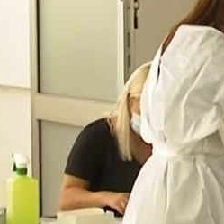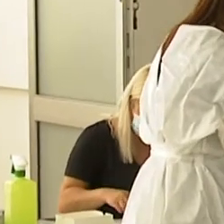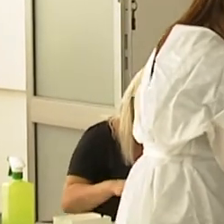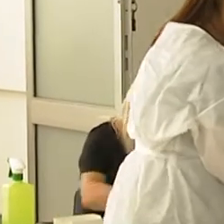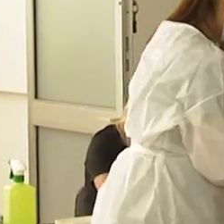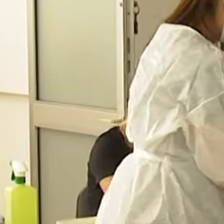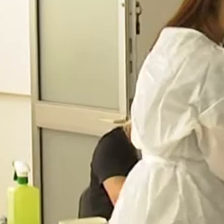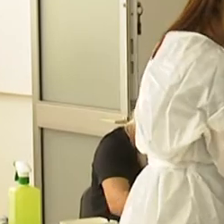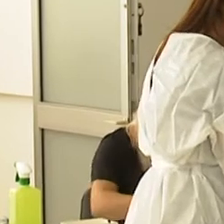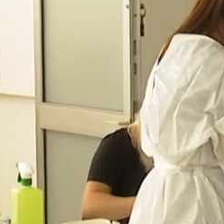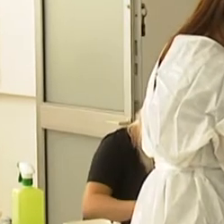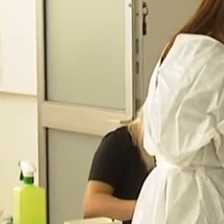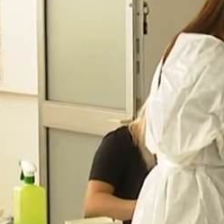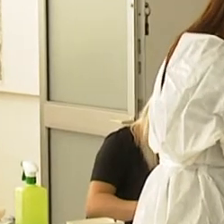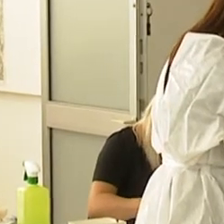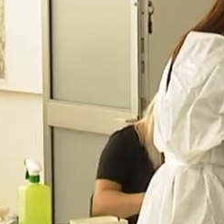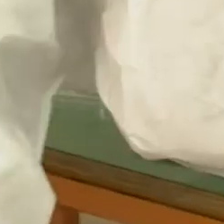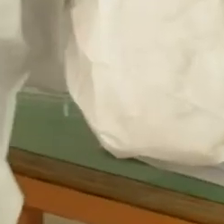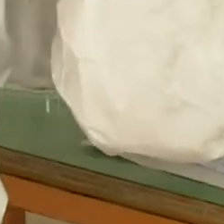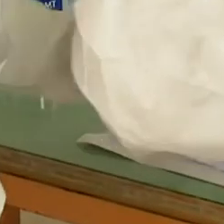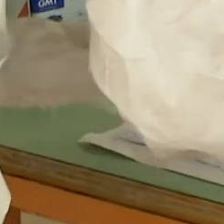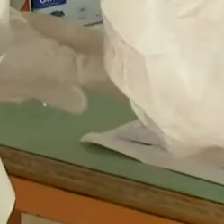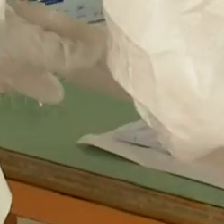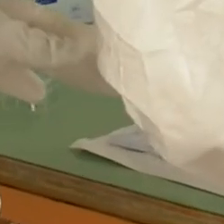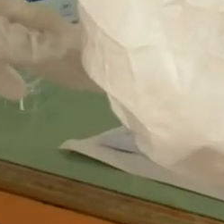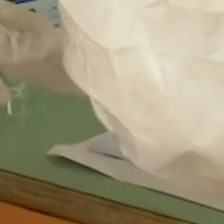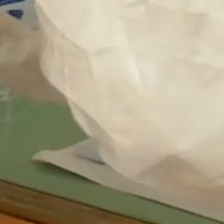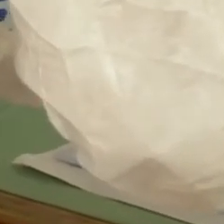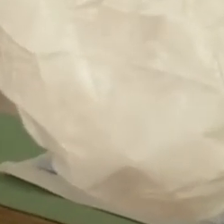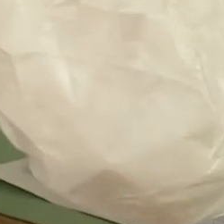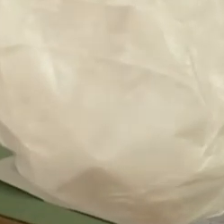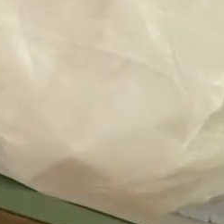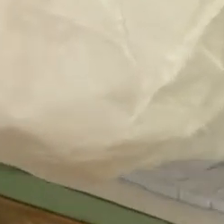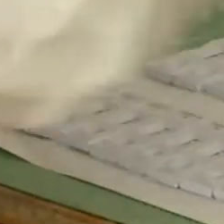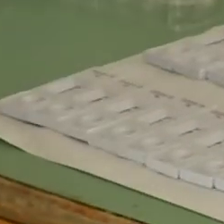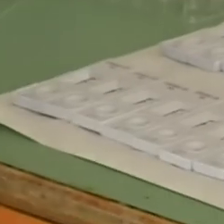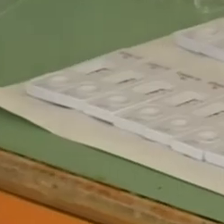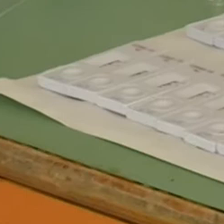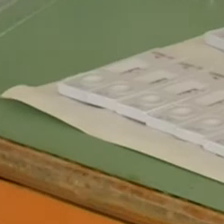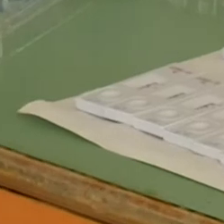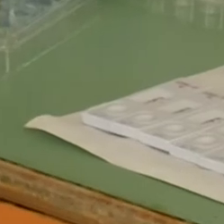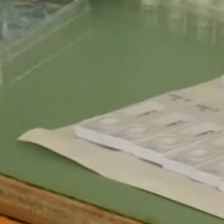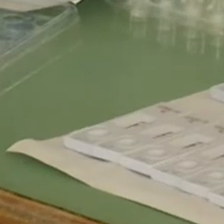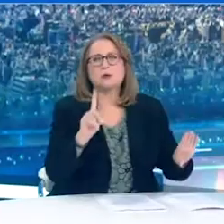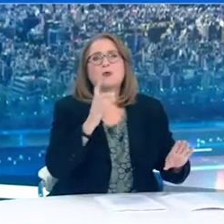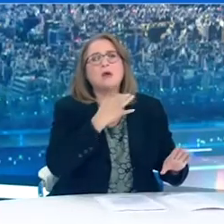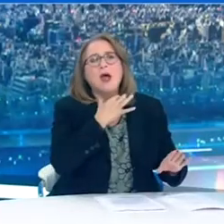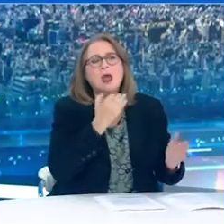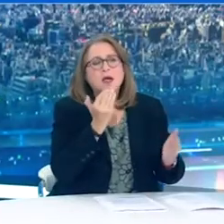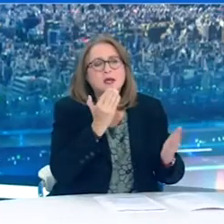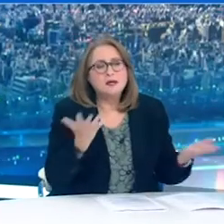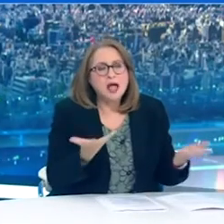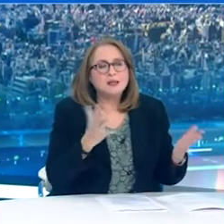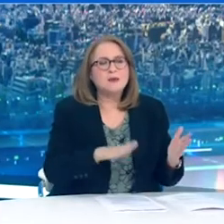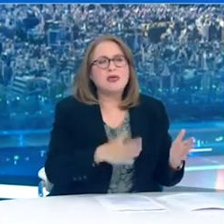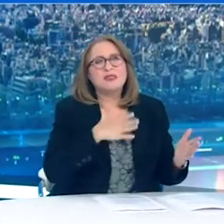τις 74 περιφερειακές ενότητες παρατηρείται μεγάλη αύξηση κρουσμάτων. Η αύξηση του υγειικού φορτίου, που φαίνεται από την αύξηση των ενεργών